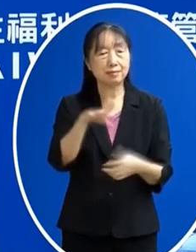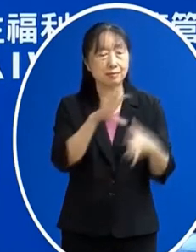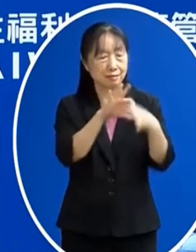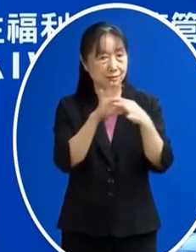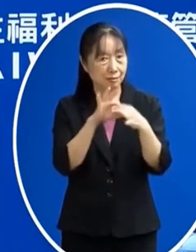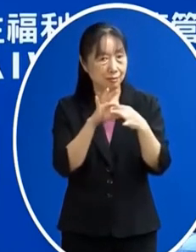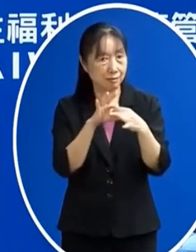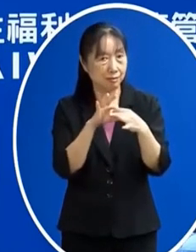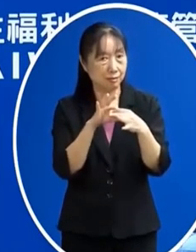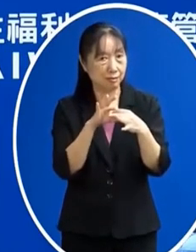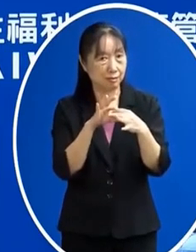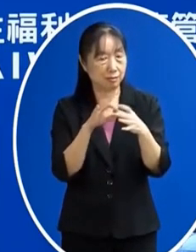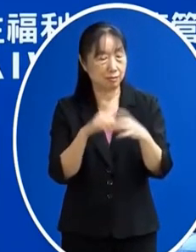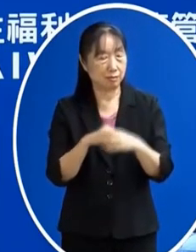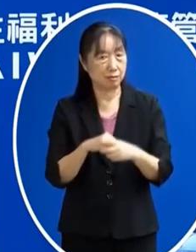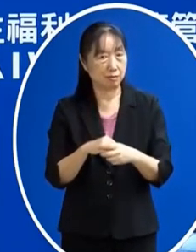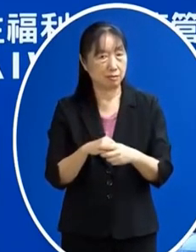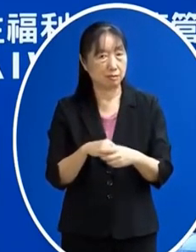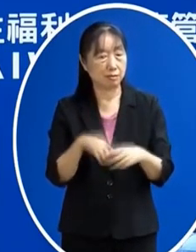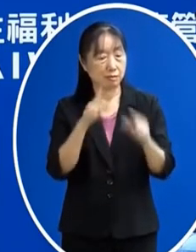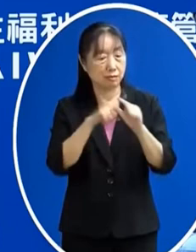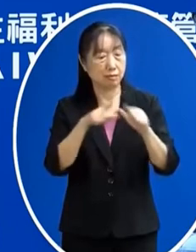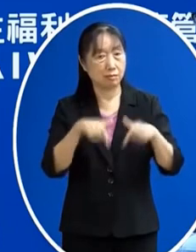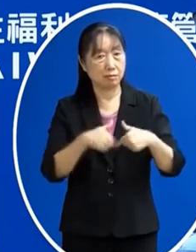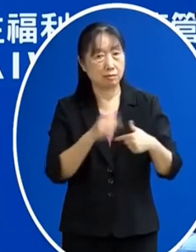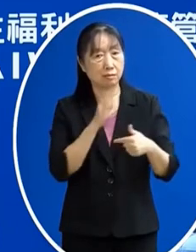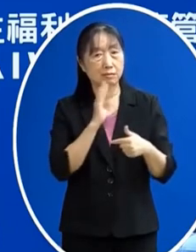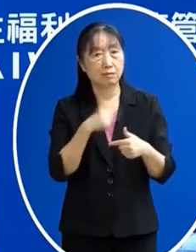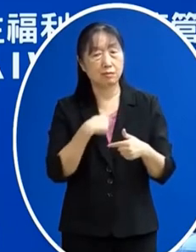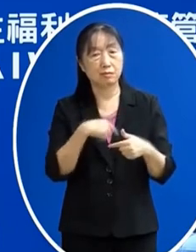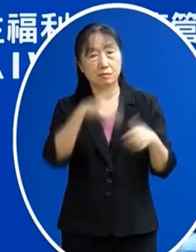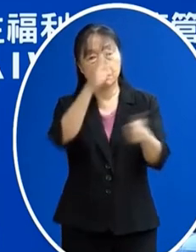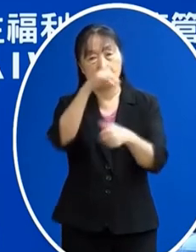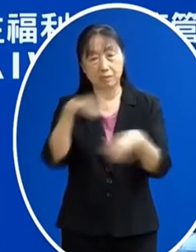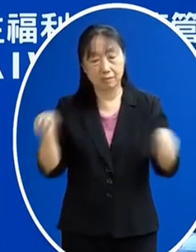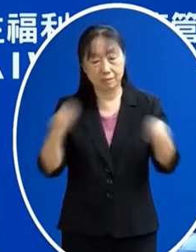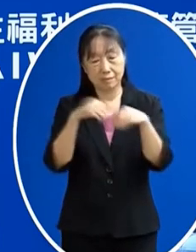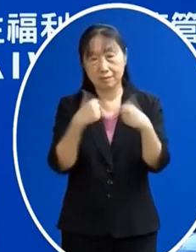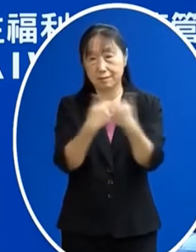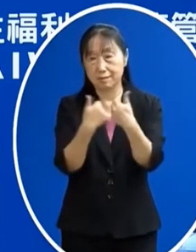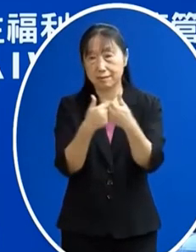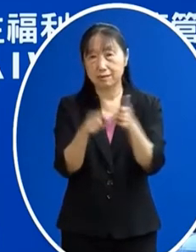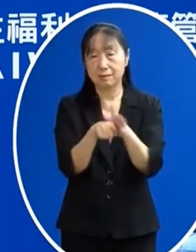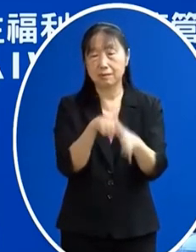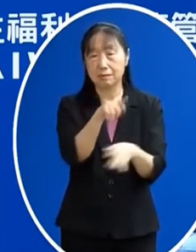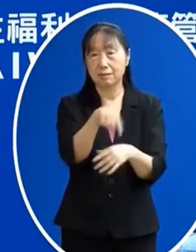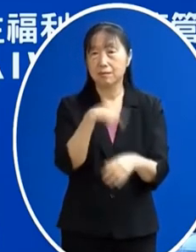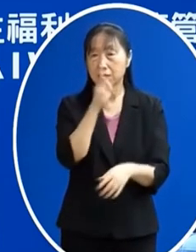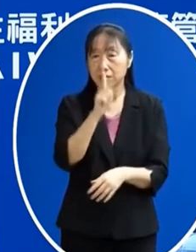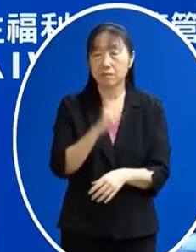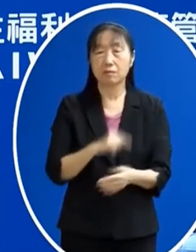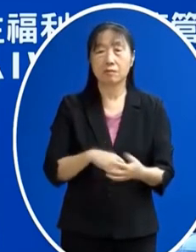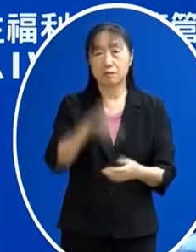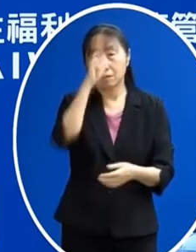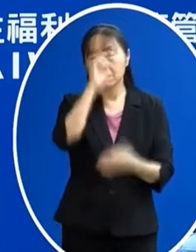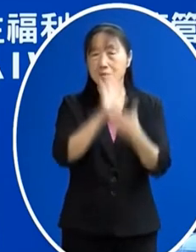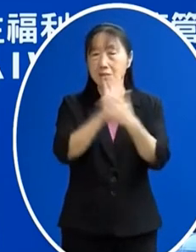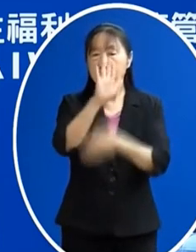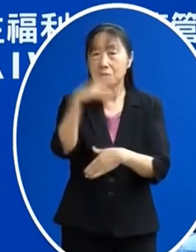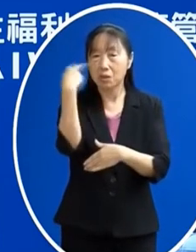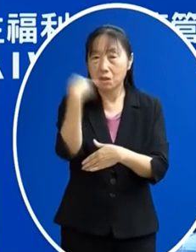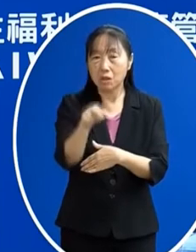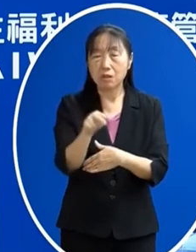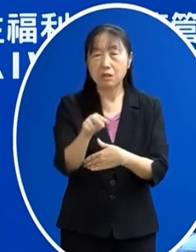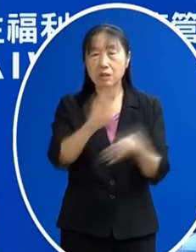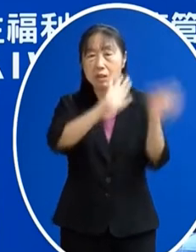关的这个中心，就是基因体里面召开协调会里面，他是强调说希望日后不会再